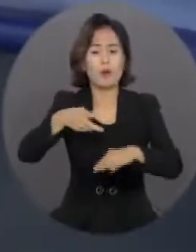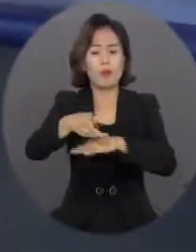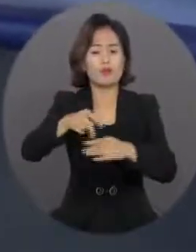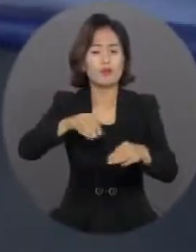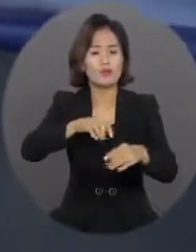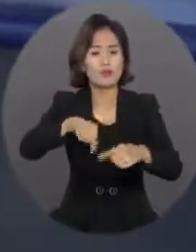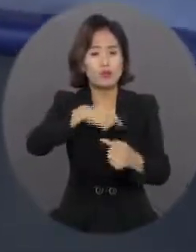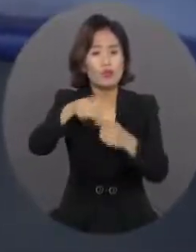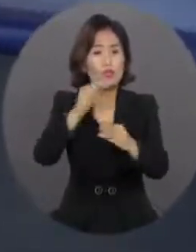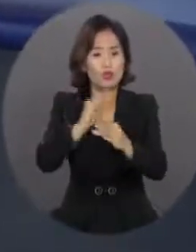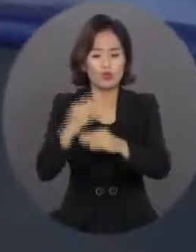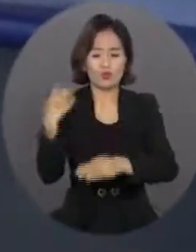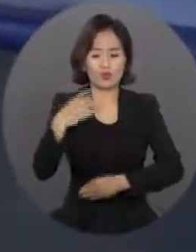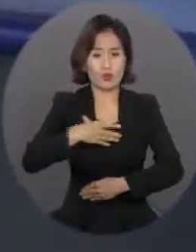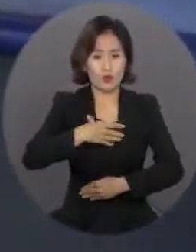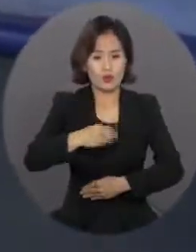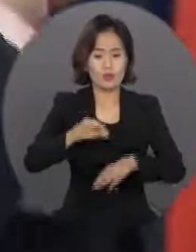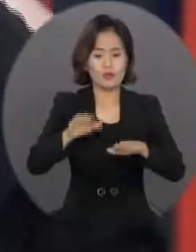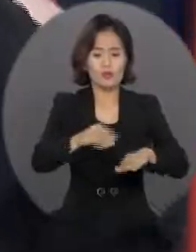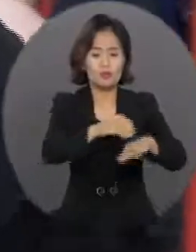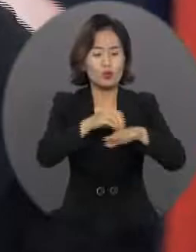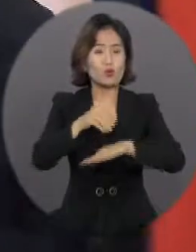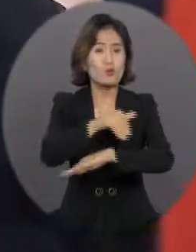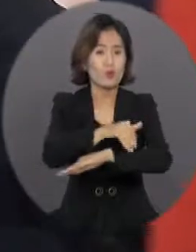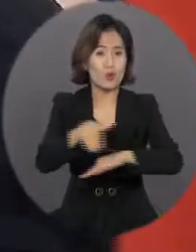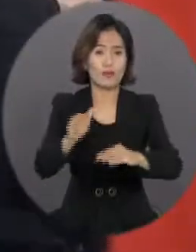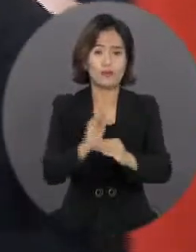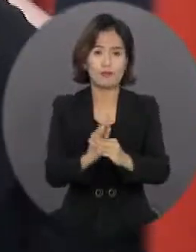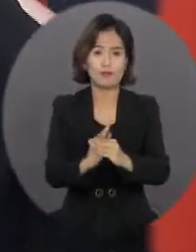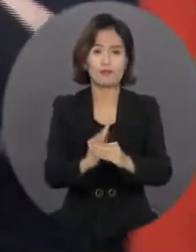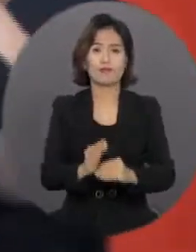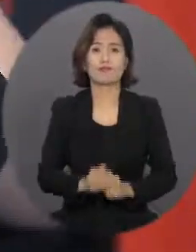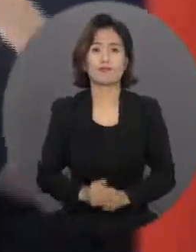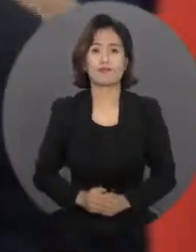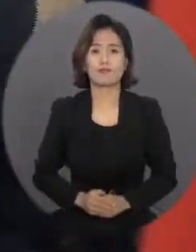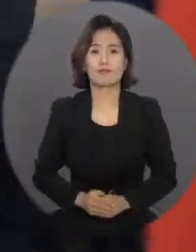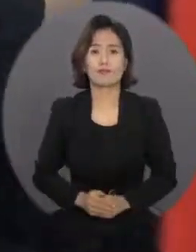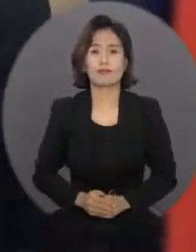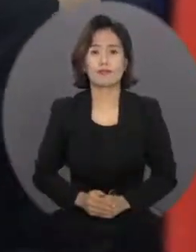중이고 무안군도 도입을 예고하고 있습니다. MBC 뉴스 양혜승입니다.